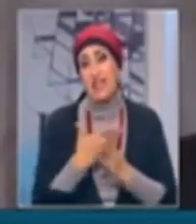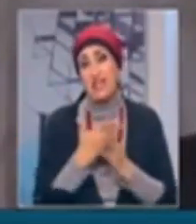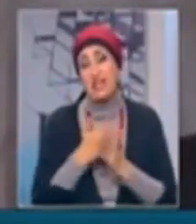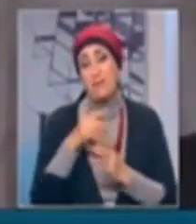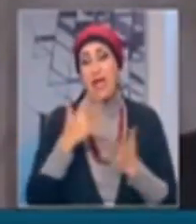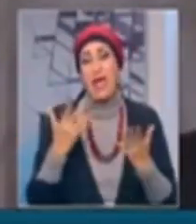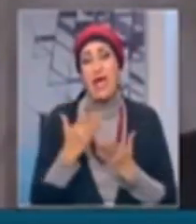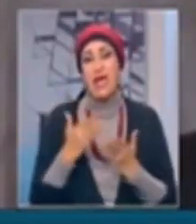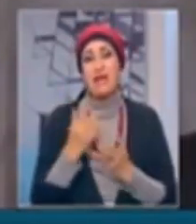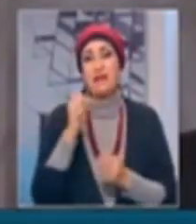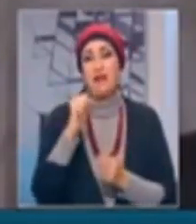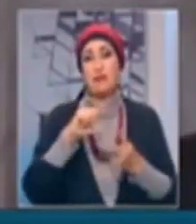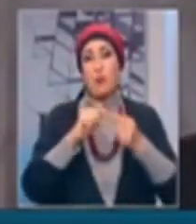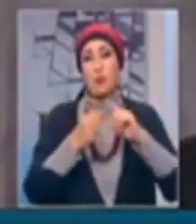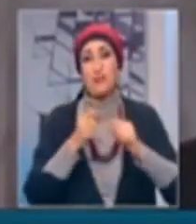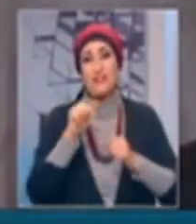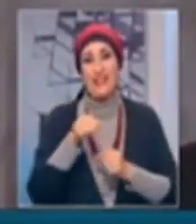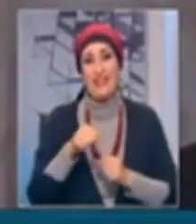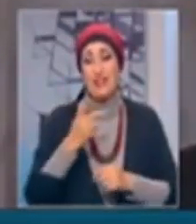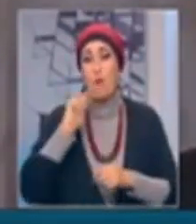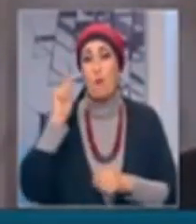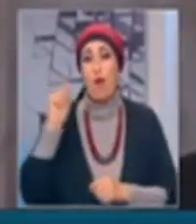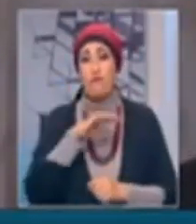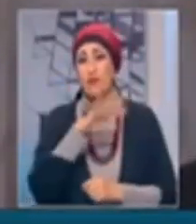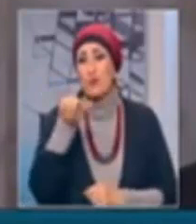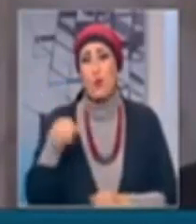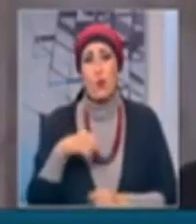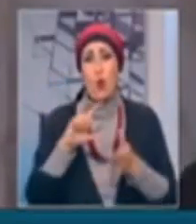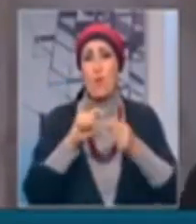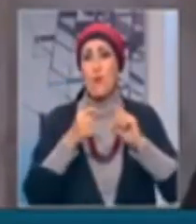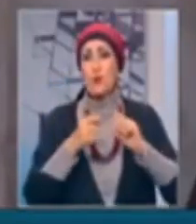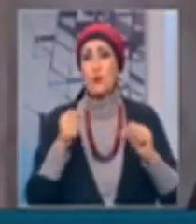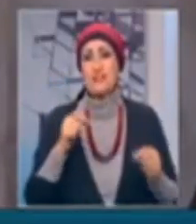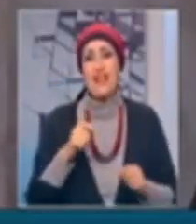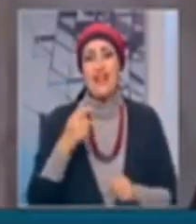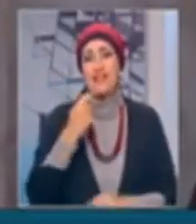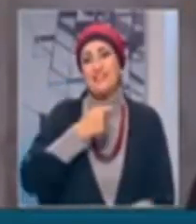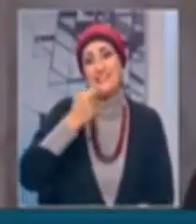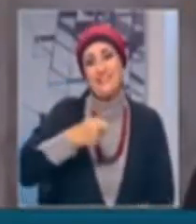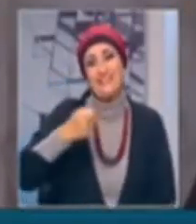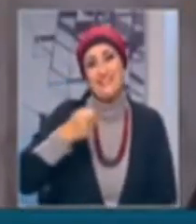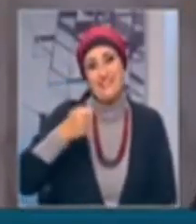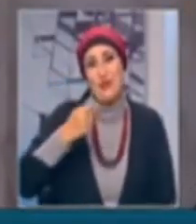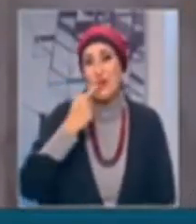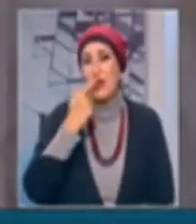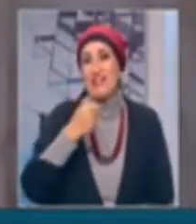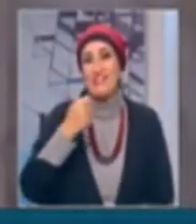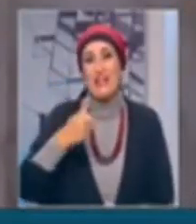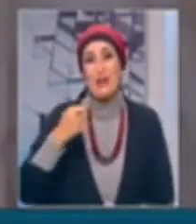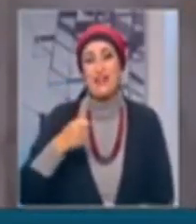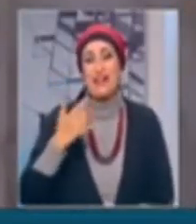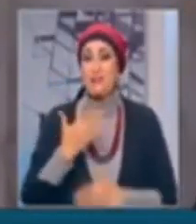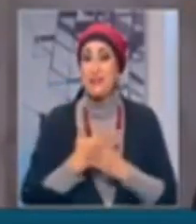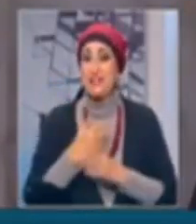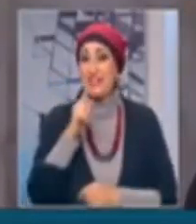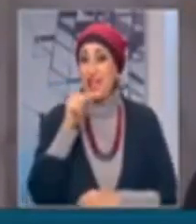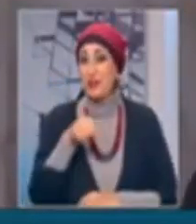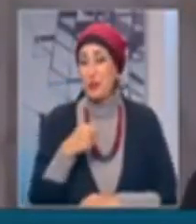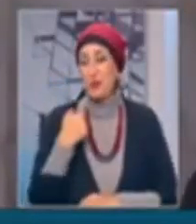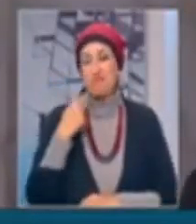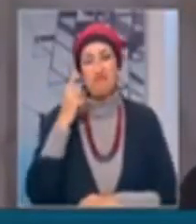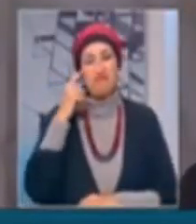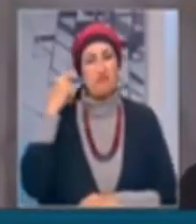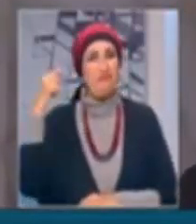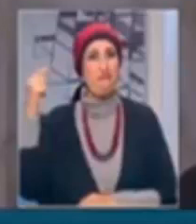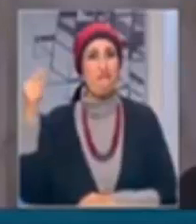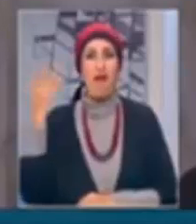القومي لبورسعيد السيد المحافظ وكل أهالي بورسعيد هذه المحافظة الباسلة التي يشكل عيدها القومي ملحمة